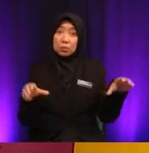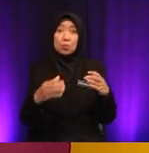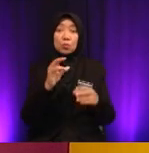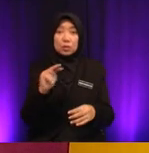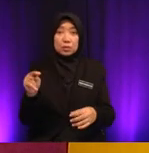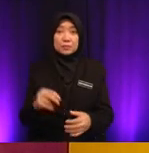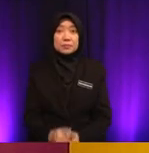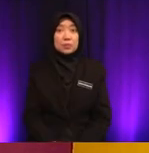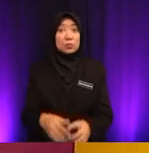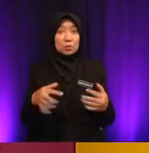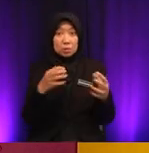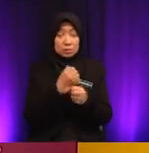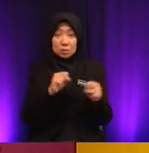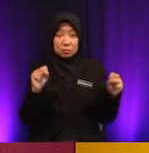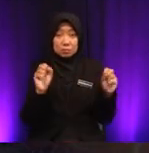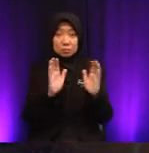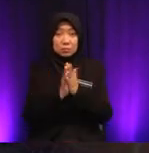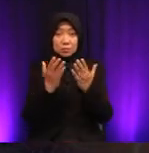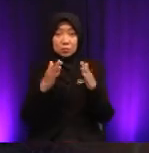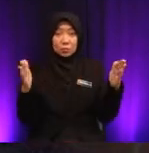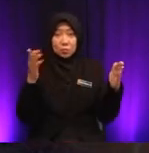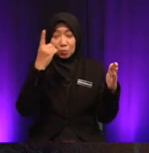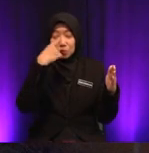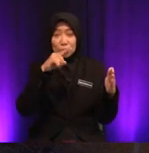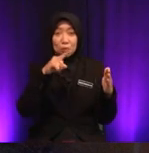untuk pengawet oke